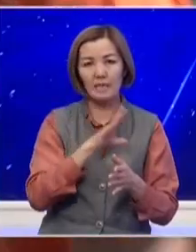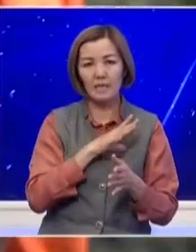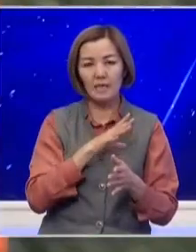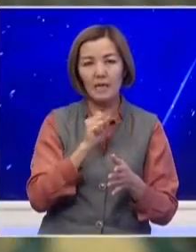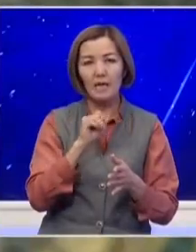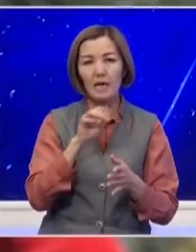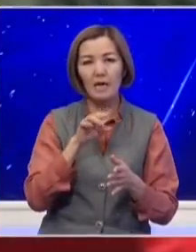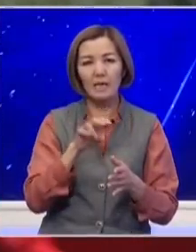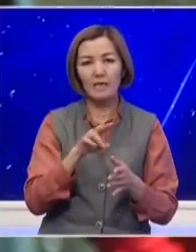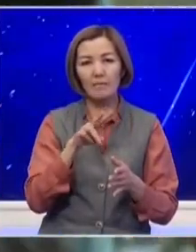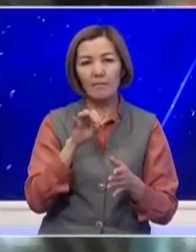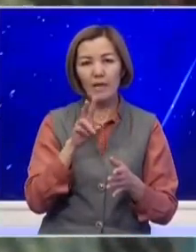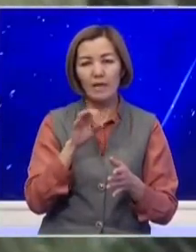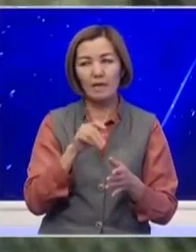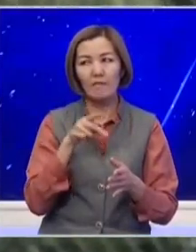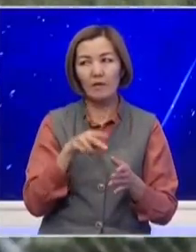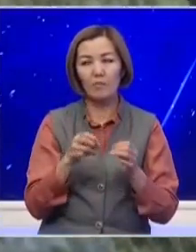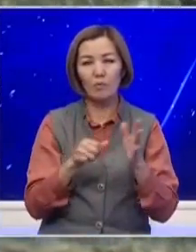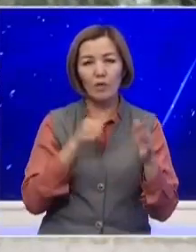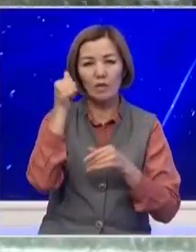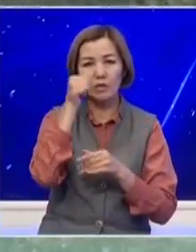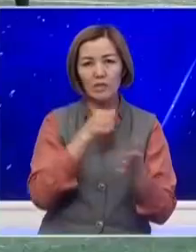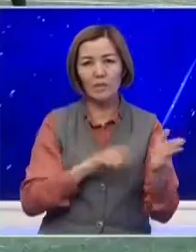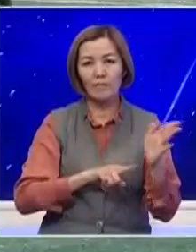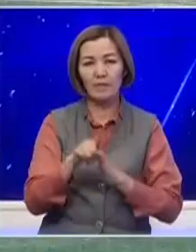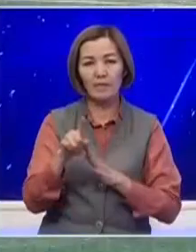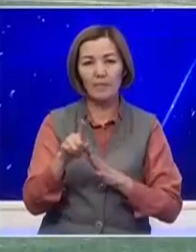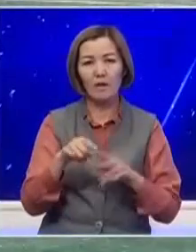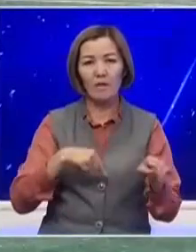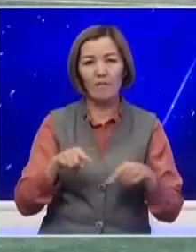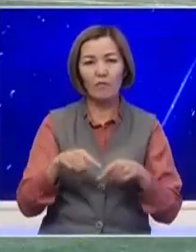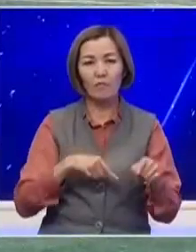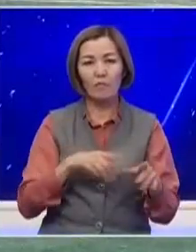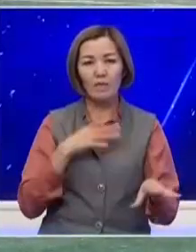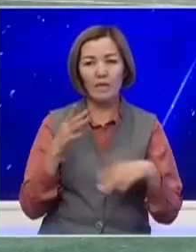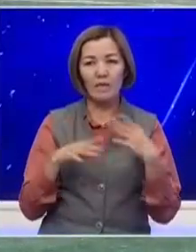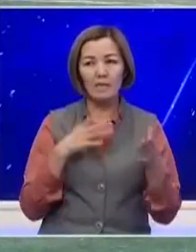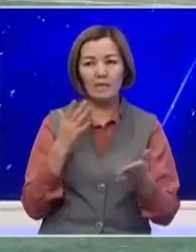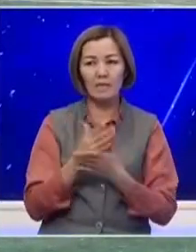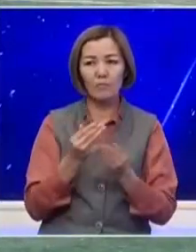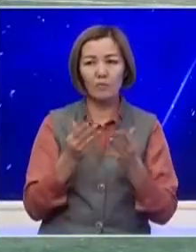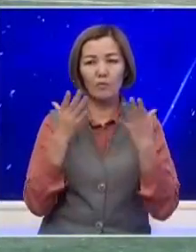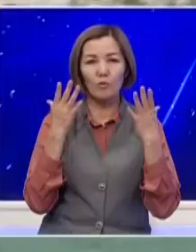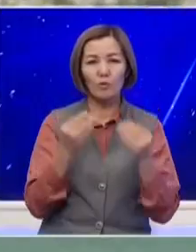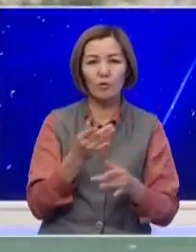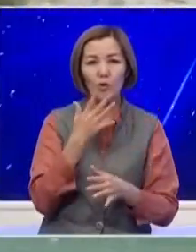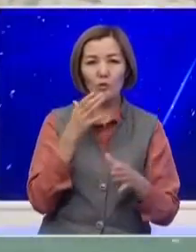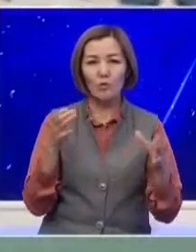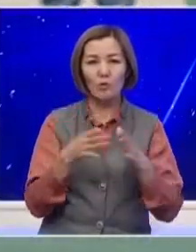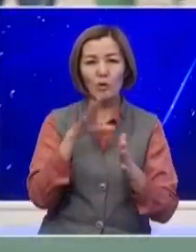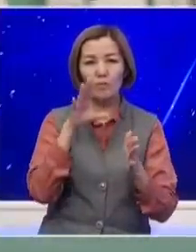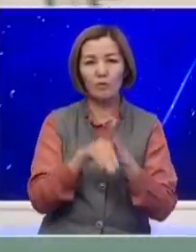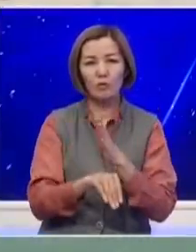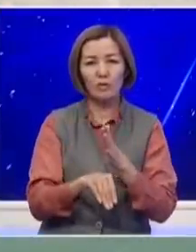иегері Айдын Мәліков. Ол 2016 жылдан бері жағажай футболымен айналысады. Бүгінде ұлттық құрама